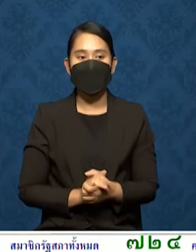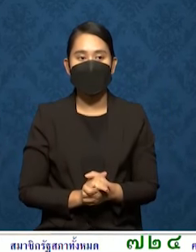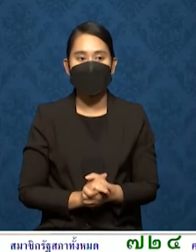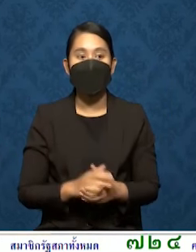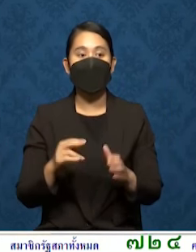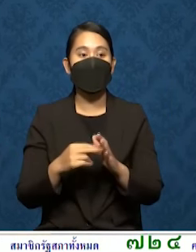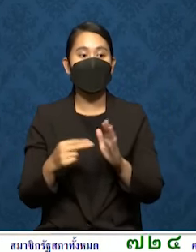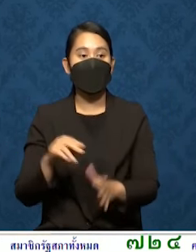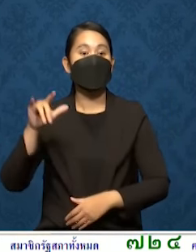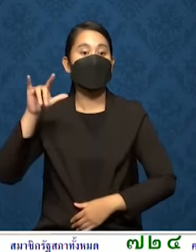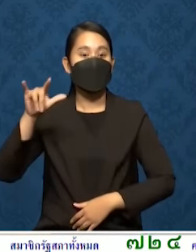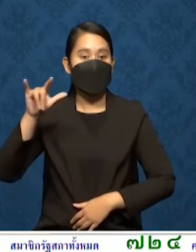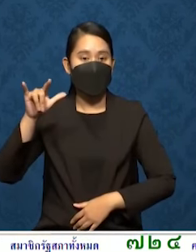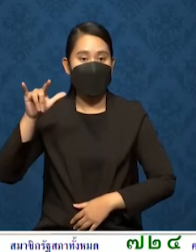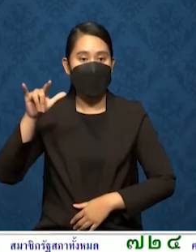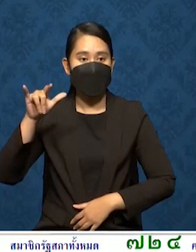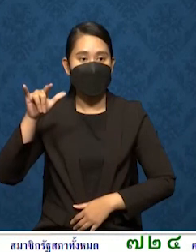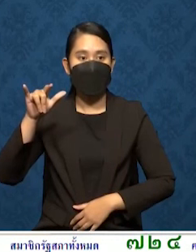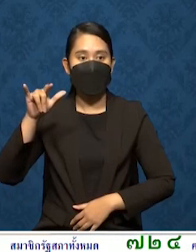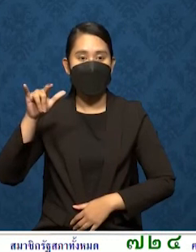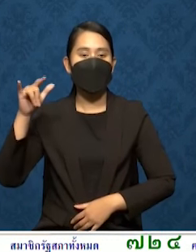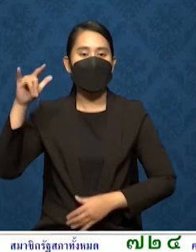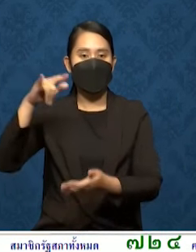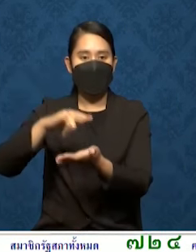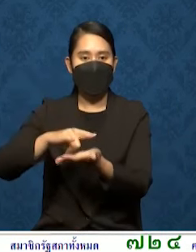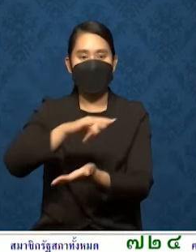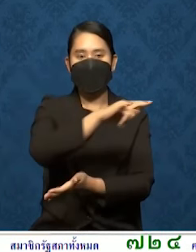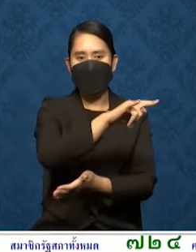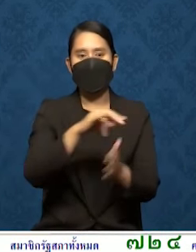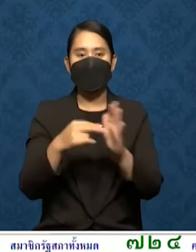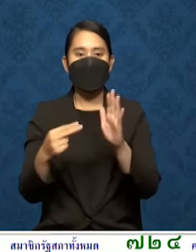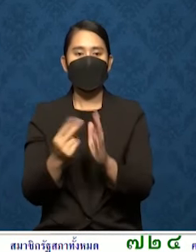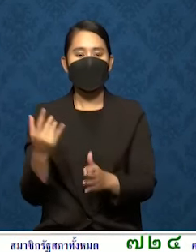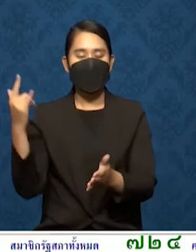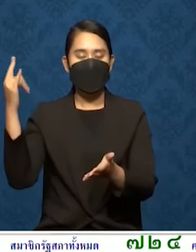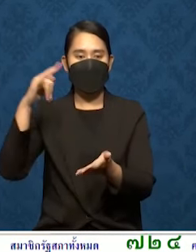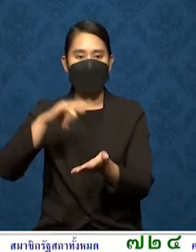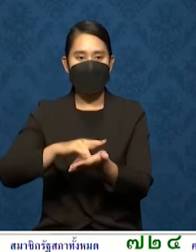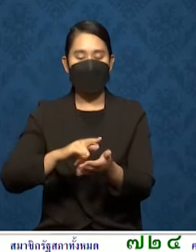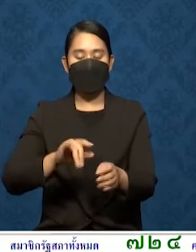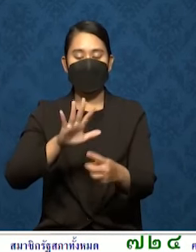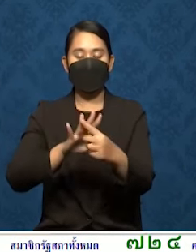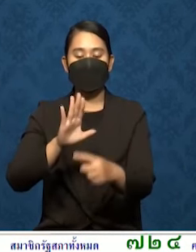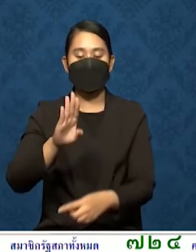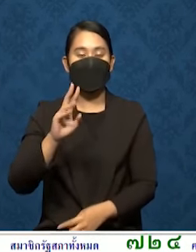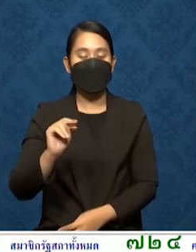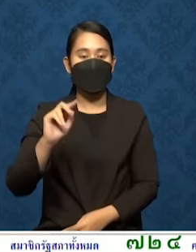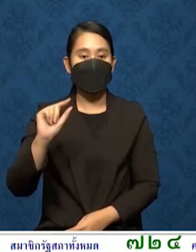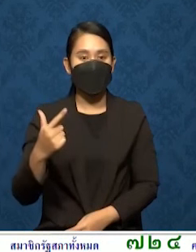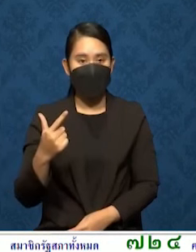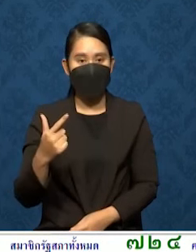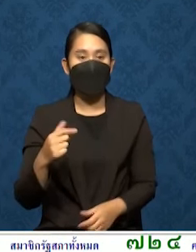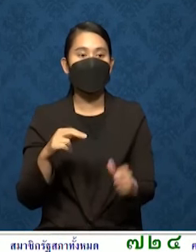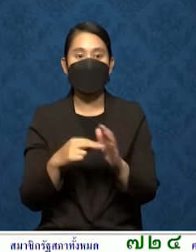ำเครื่องบินที่จะต้องบินผ่านเพราะไม่งั้นถ้าจะเอาเครื่องบินขนาดใหญ่ไปลงที่เบตงจะอย่างไรก็ตาม